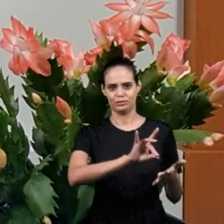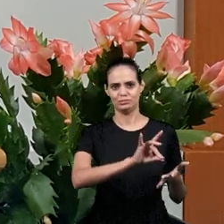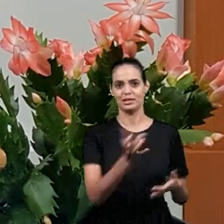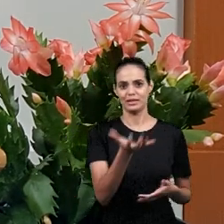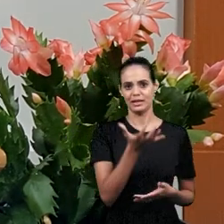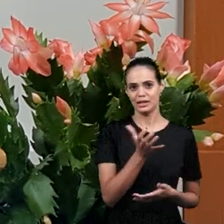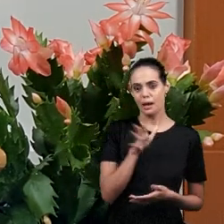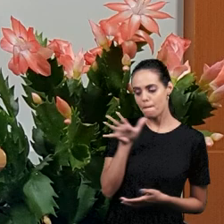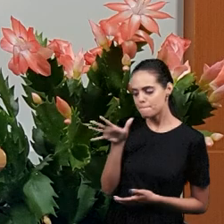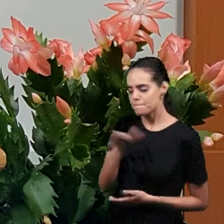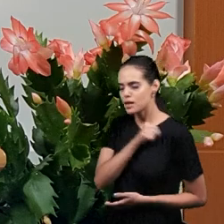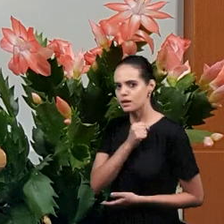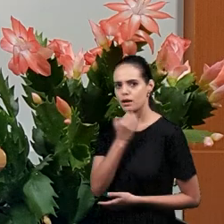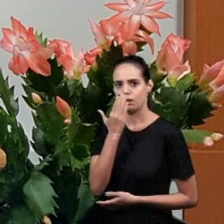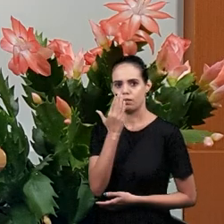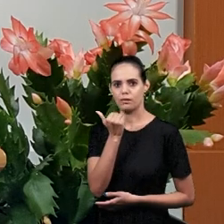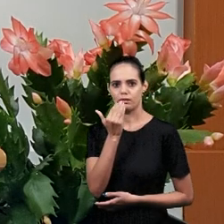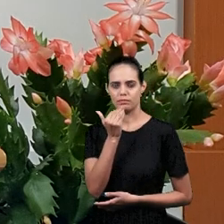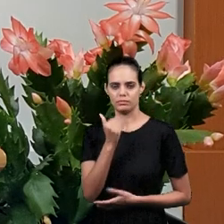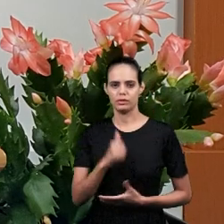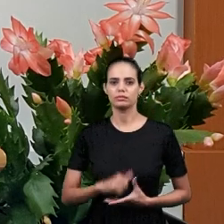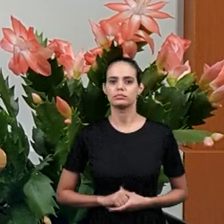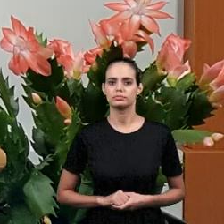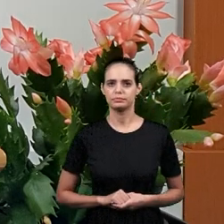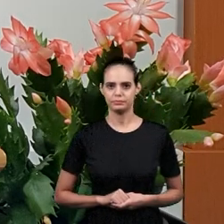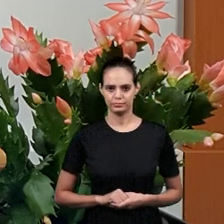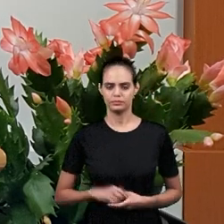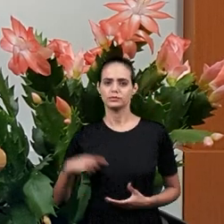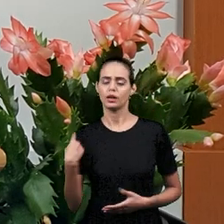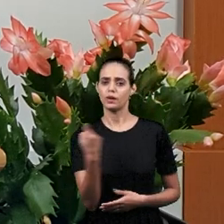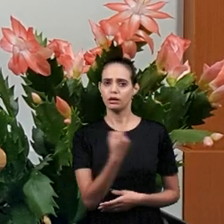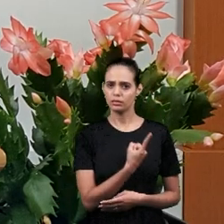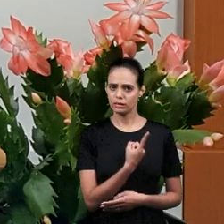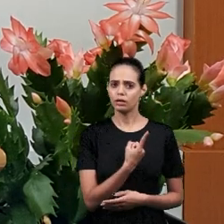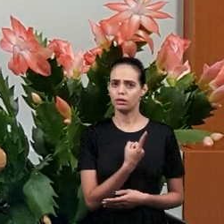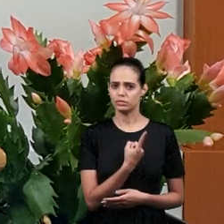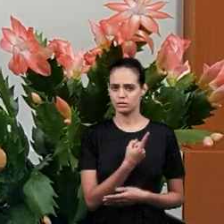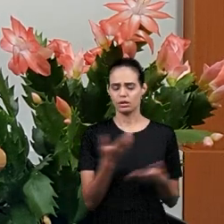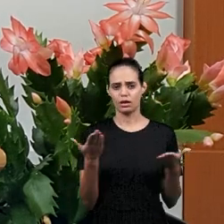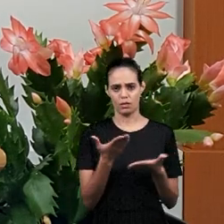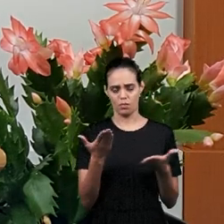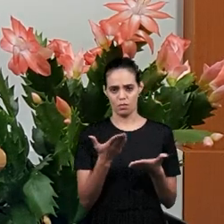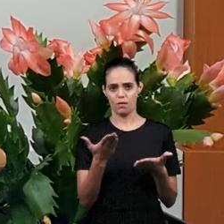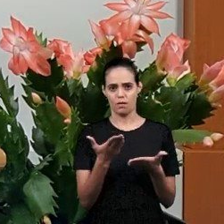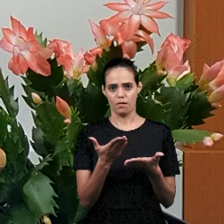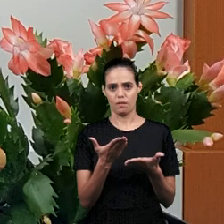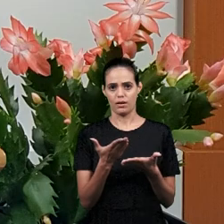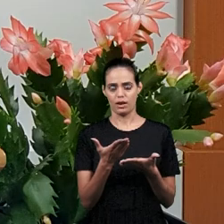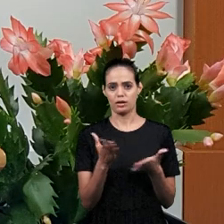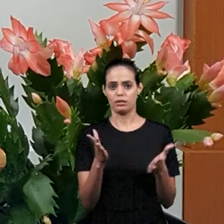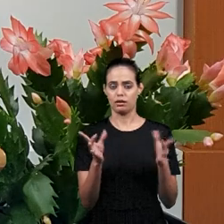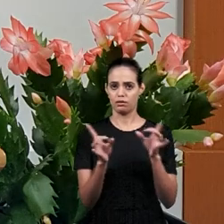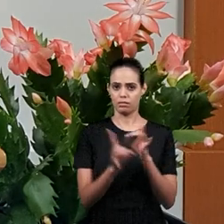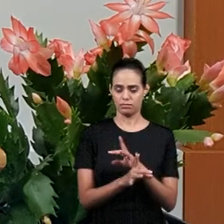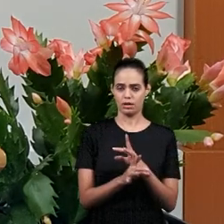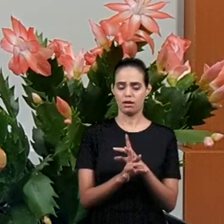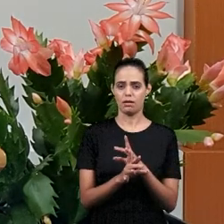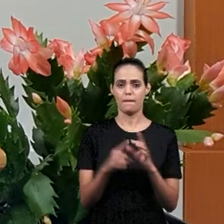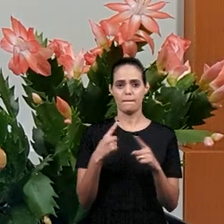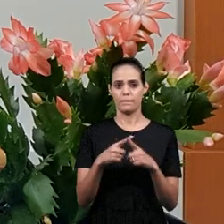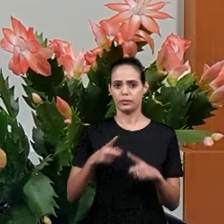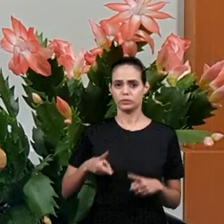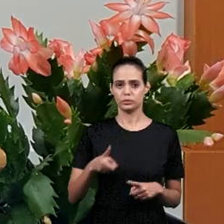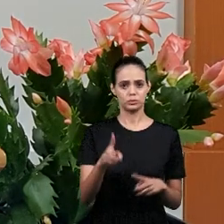ici parce que nous n'avons pas la condition de continuer. Mais je veux vous dire qu'à partir de maintenant, nous avons